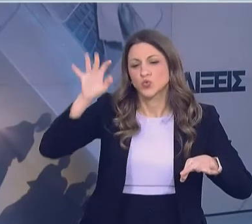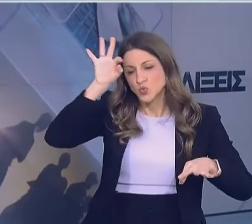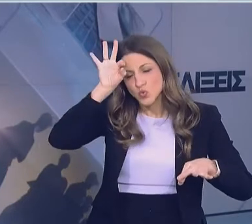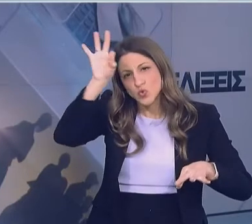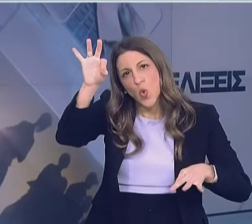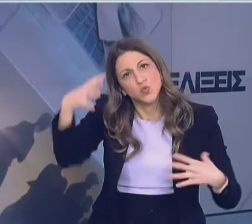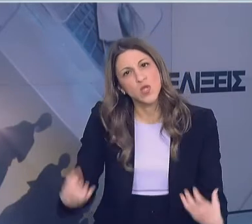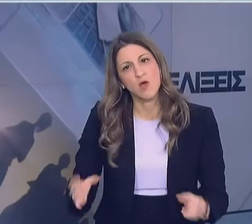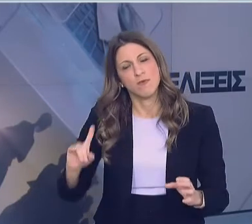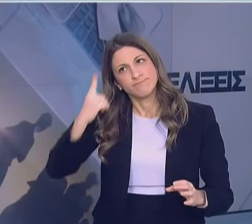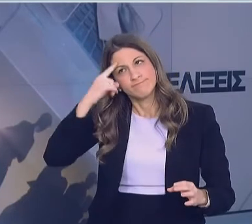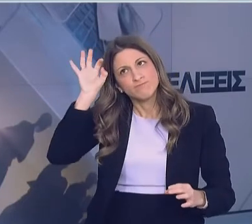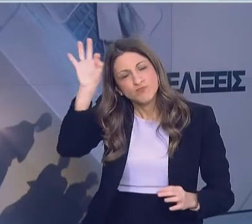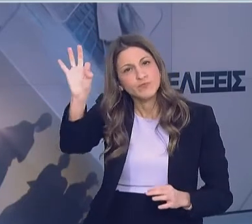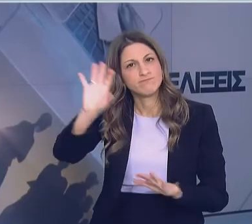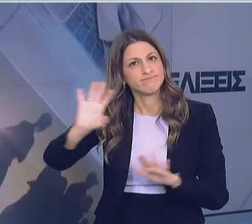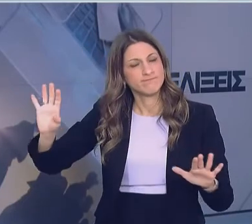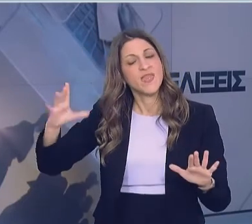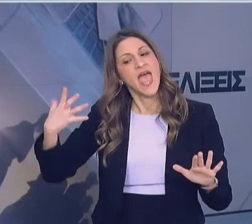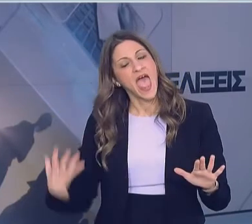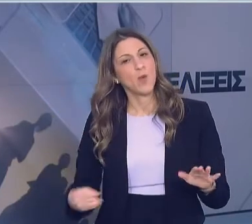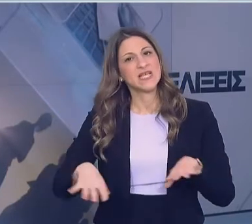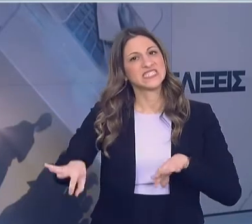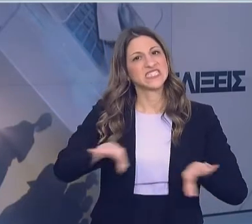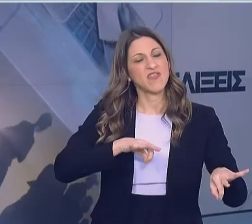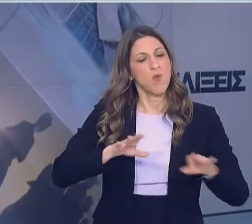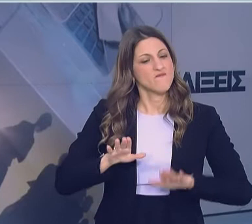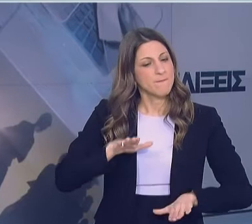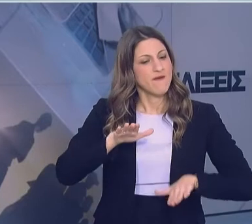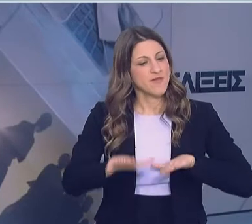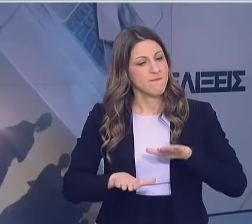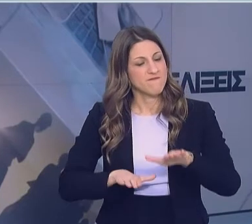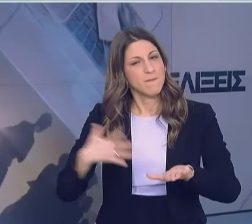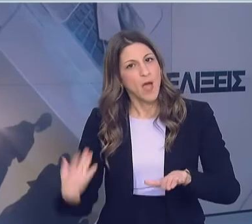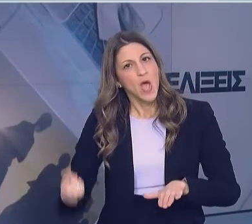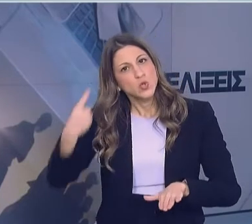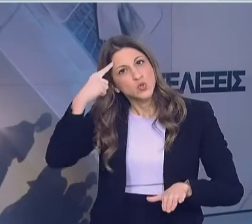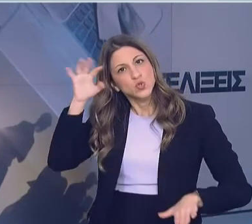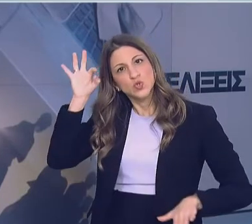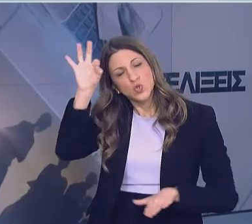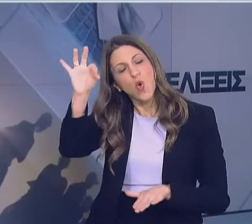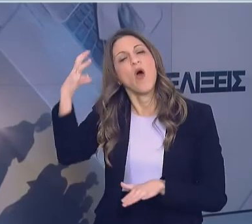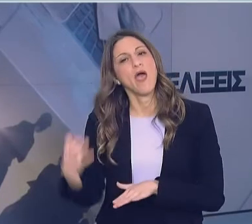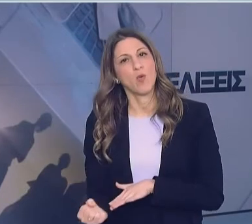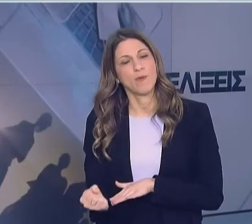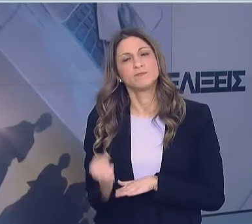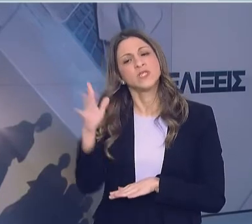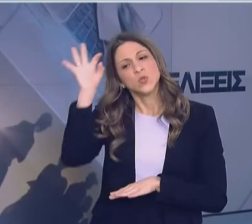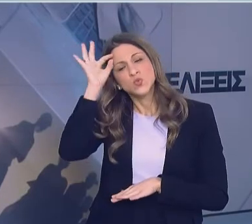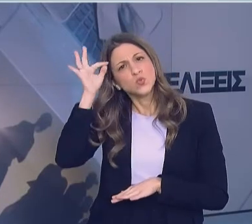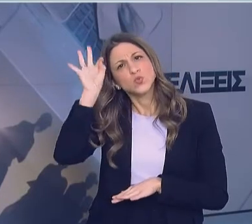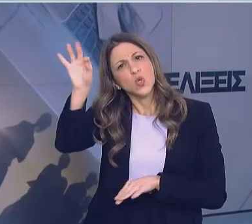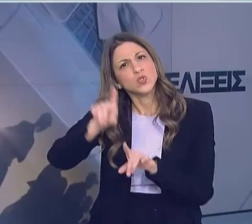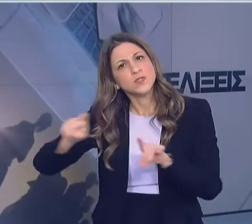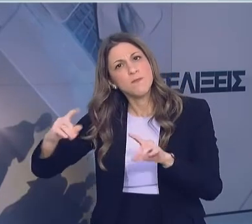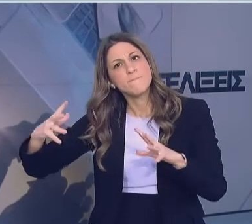εμείς αποδεικνύουμε κάθε μέρα όλοι μαζί ότι και στόχο έχουμε, αλλά και σχέδιο. Στόχος μας είναι να κερδίσουμε αυτή τη μάχη, αυτόν τον πόλεμο, να σπάσουμε